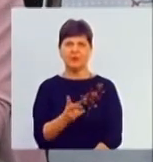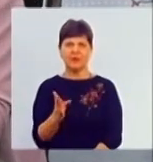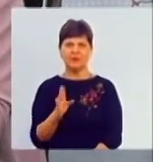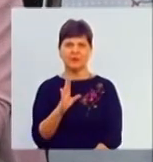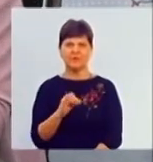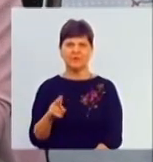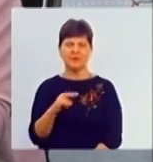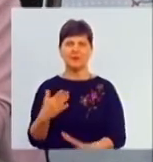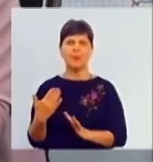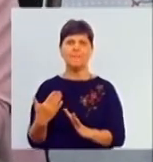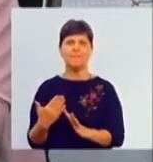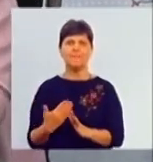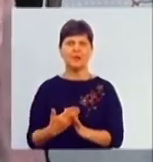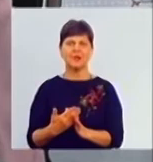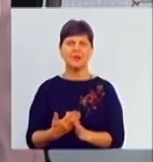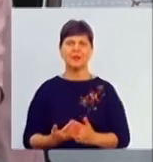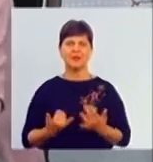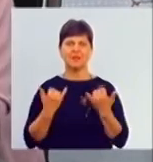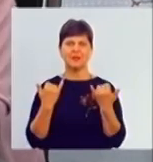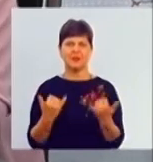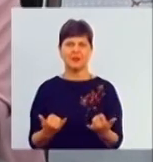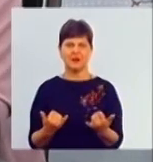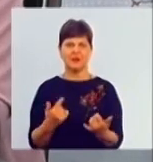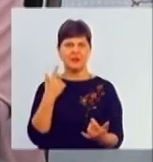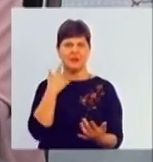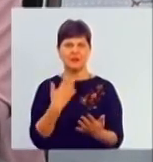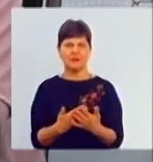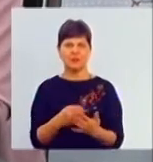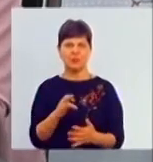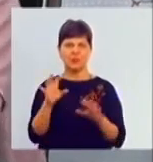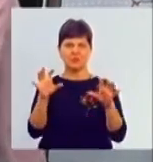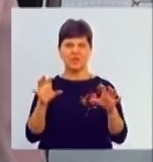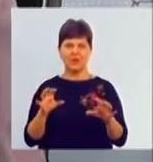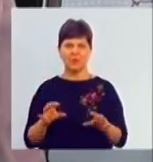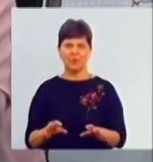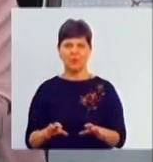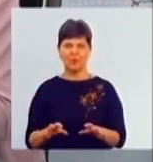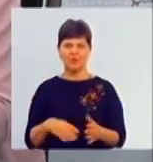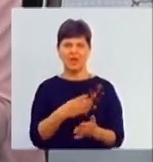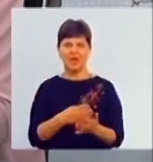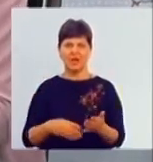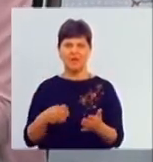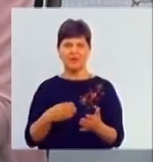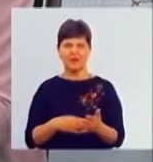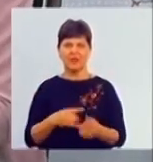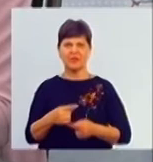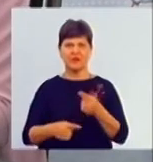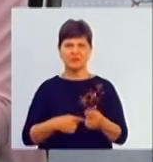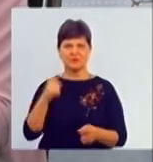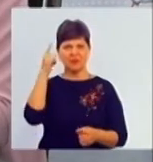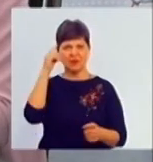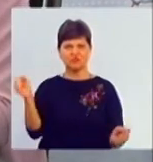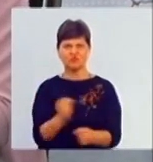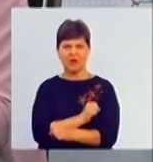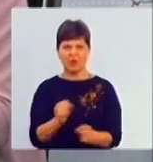пільг для, наприклад, по закону про ліквідацію наслідків Чорнобильської